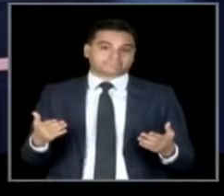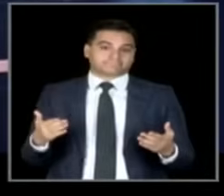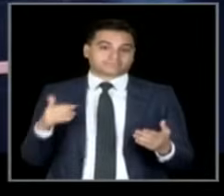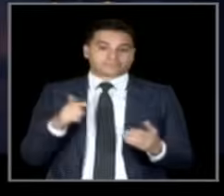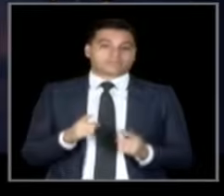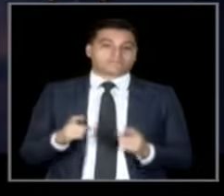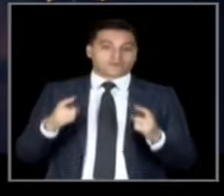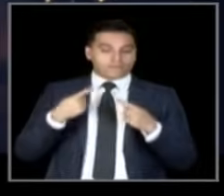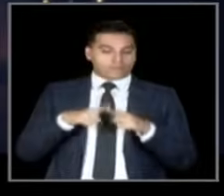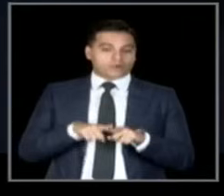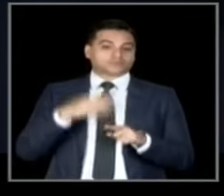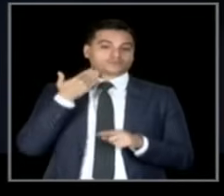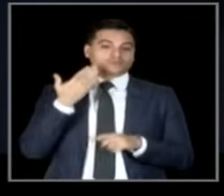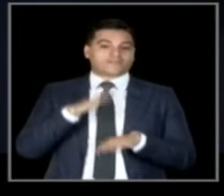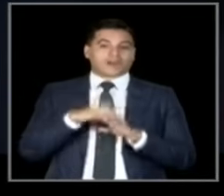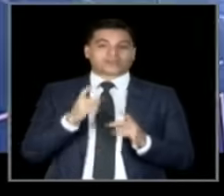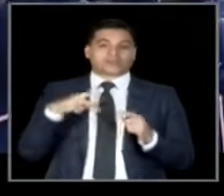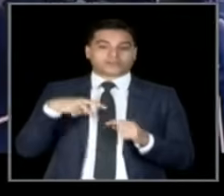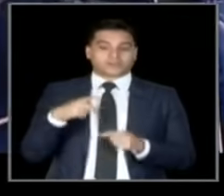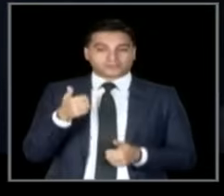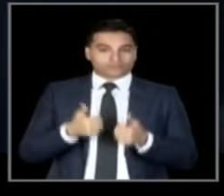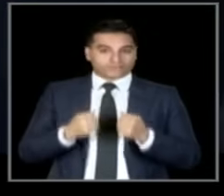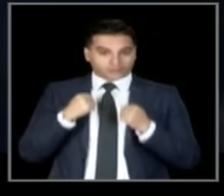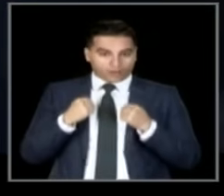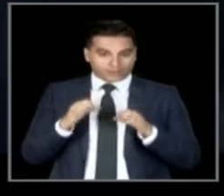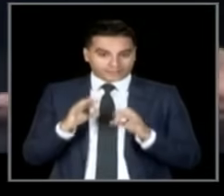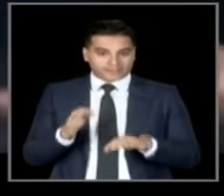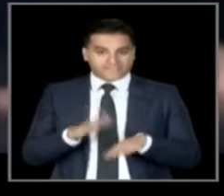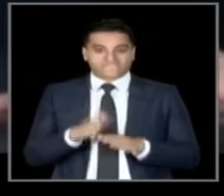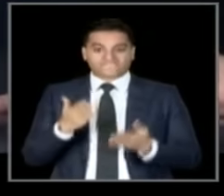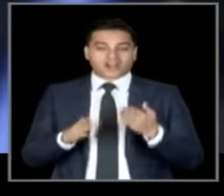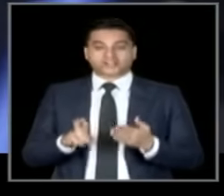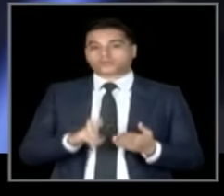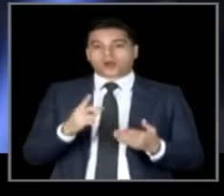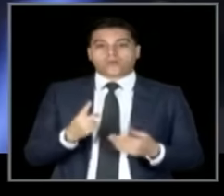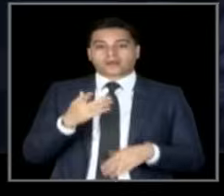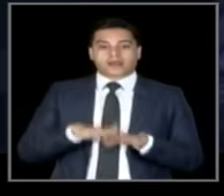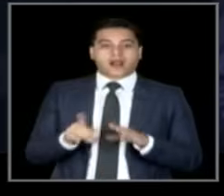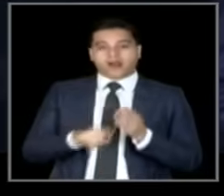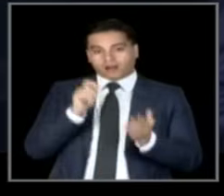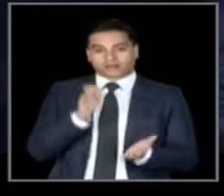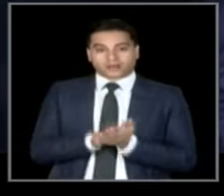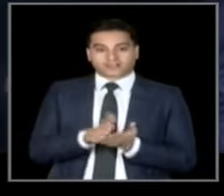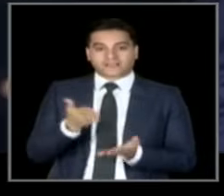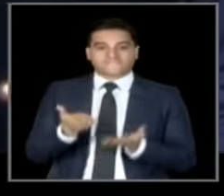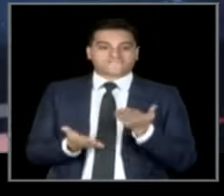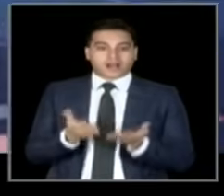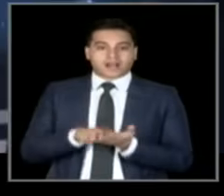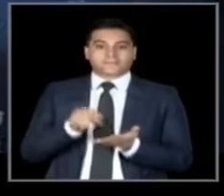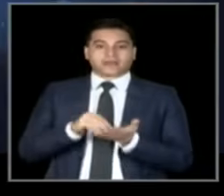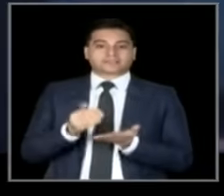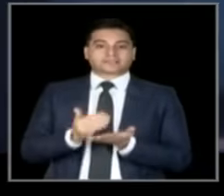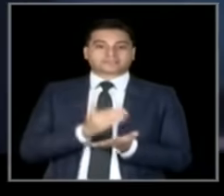مباراة تليق بدور الثمانية، المنافسة قوية، فرق سؤال واحد في عجلة الحظ يرجعنا لنقطة